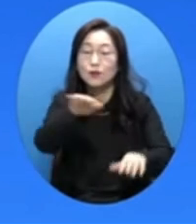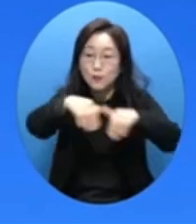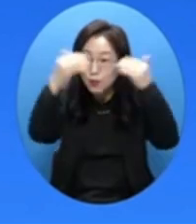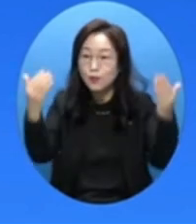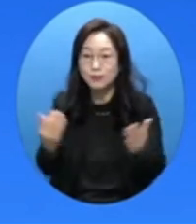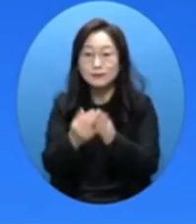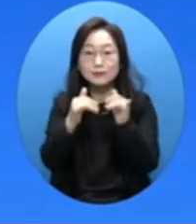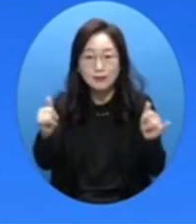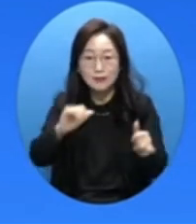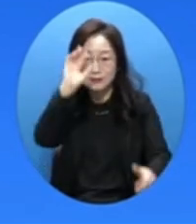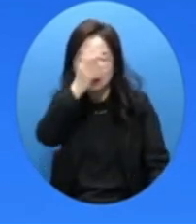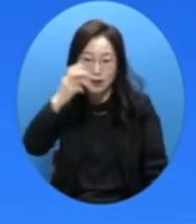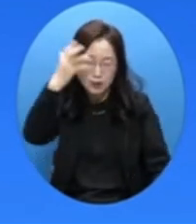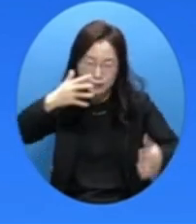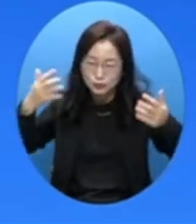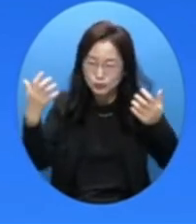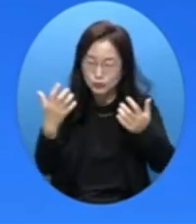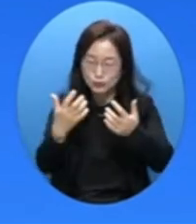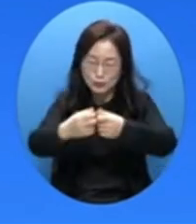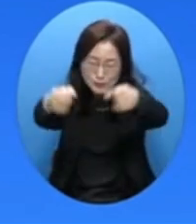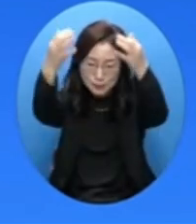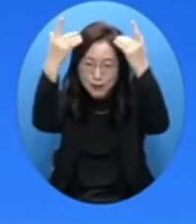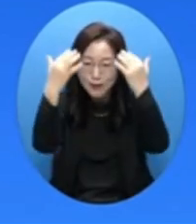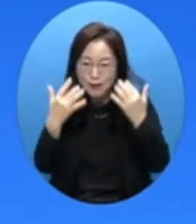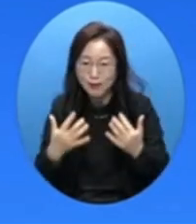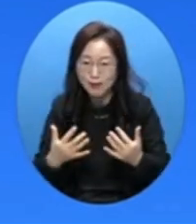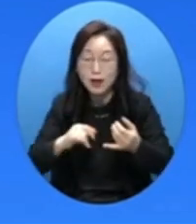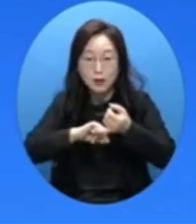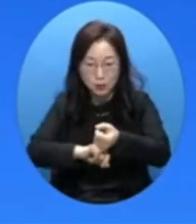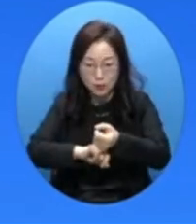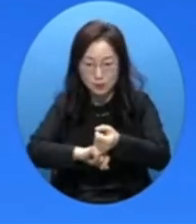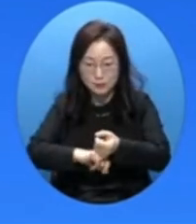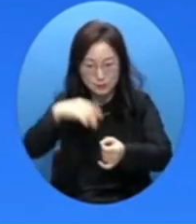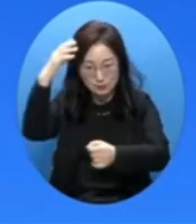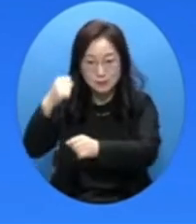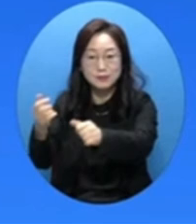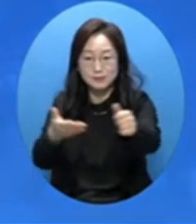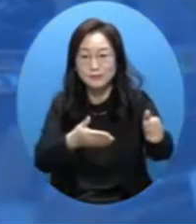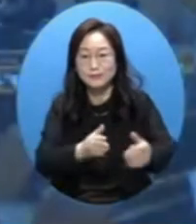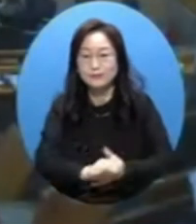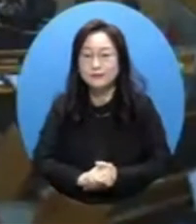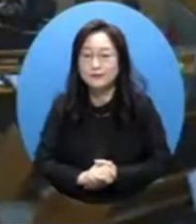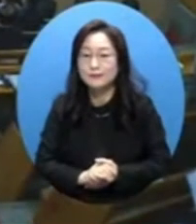모두에게 성령의 충만함이 임하는 성령의 시대라는 것을 잊지 말아야 합니다.